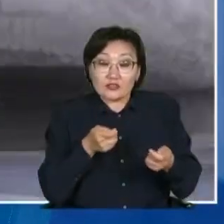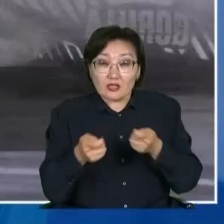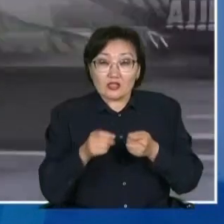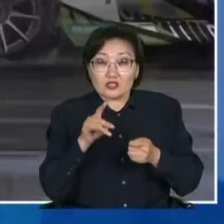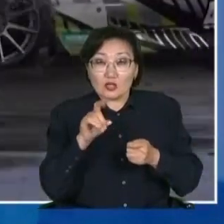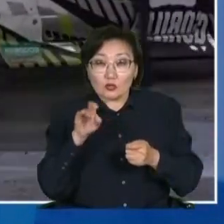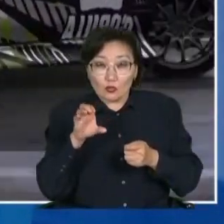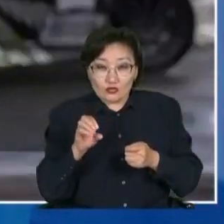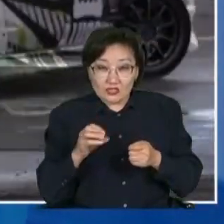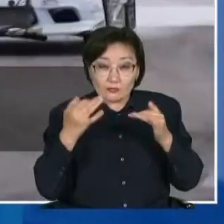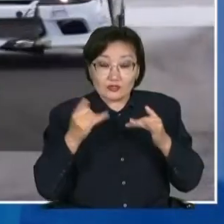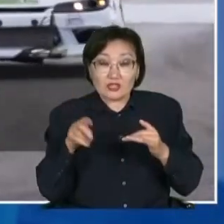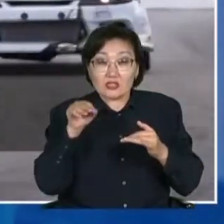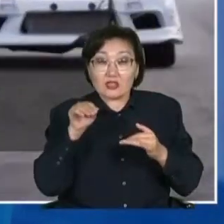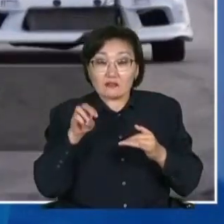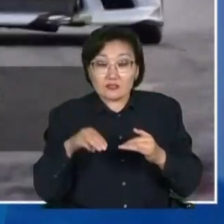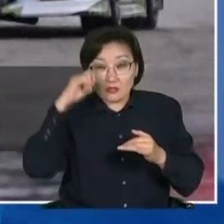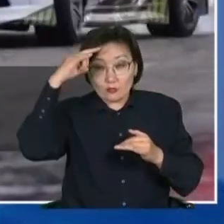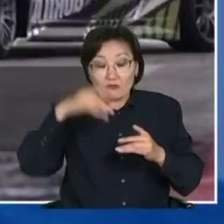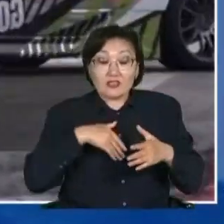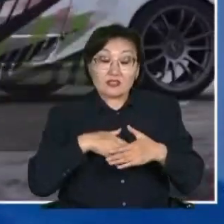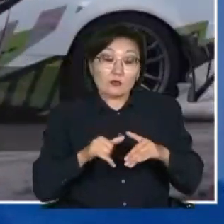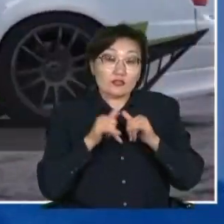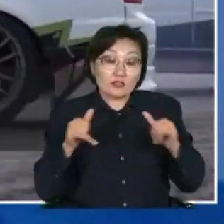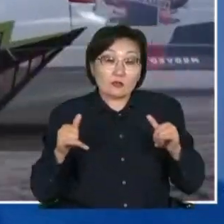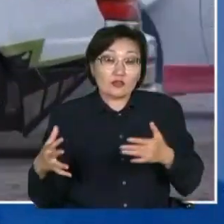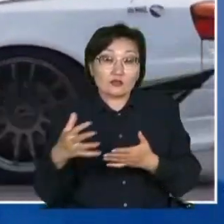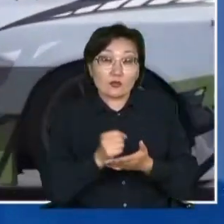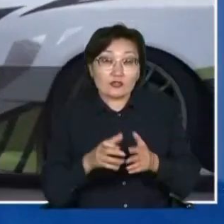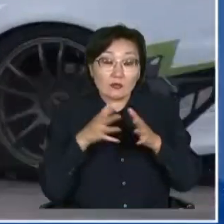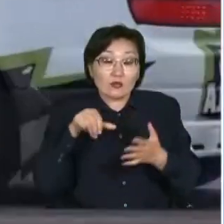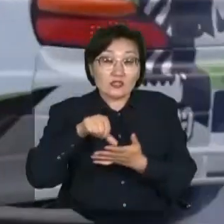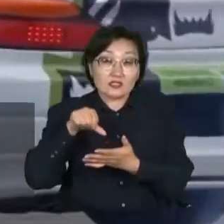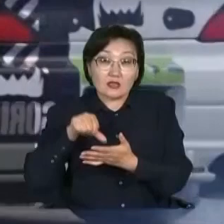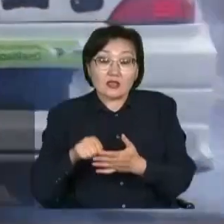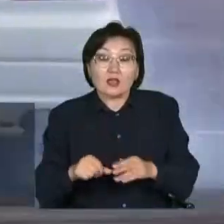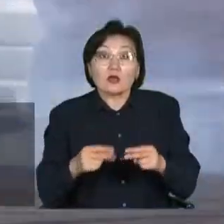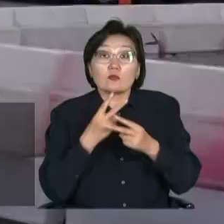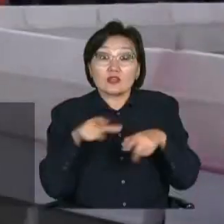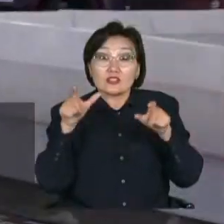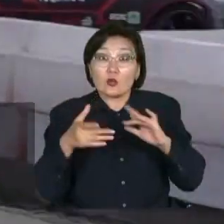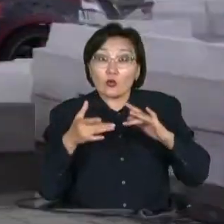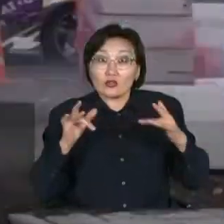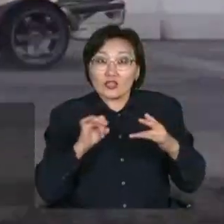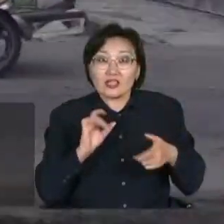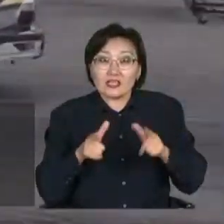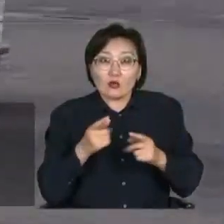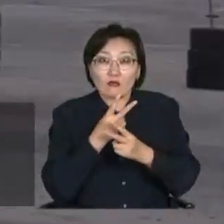заносе. Сегодня дрифт в Казахстане динамично развивается, собирая все больше участников и зрителей как онлайн, так и